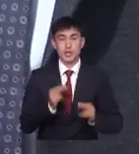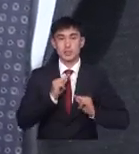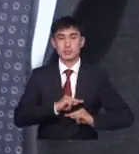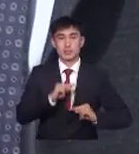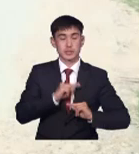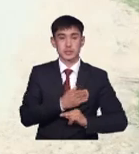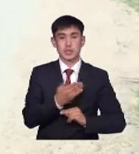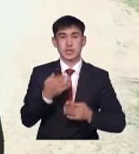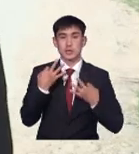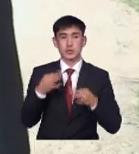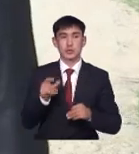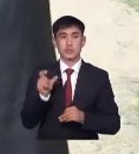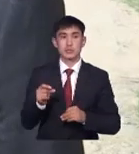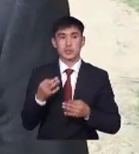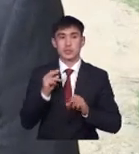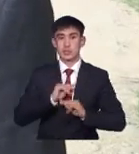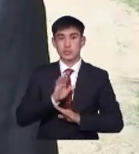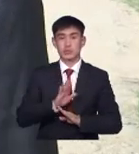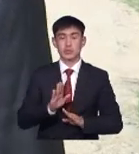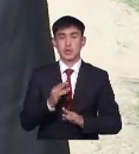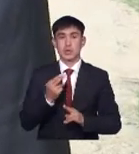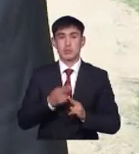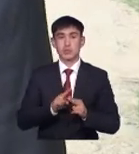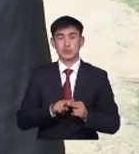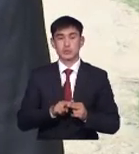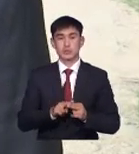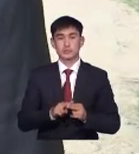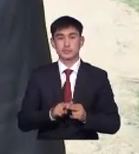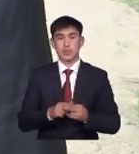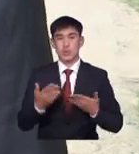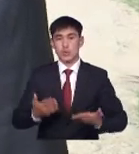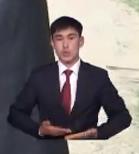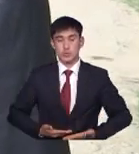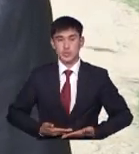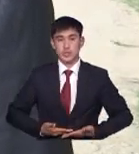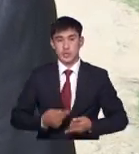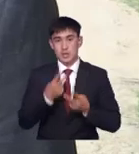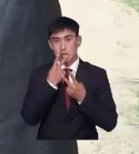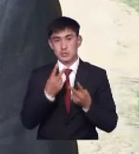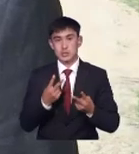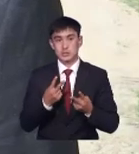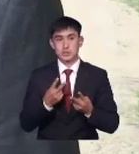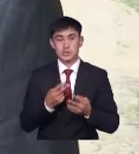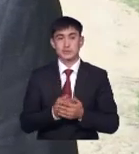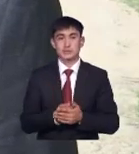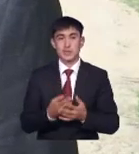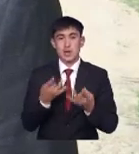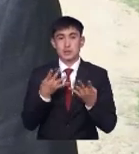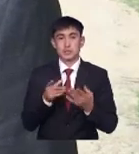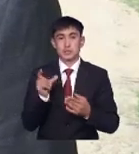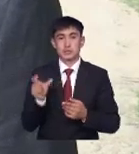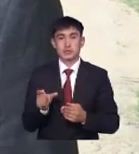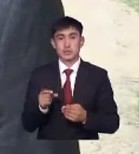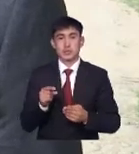қызметтерді кез келген адамдар істей бермейді. Өйткені өмірде қарап тұрсаңыз, сауландырумен істесудің өзі